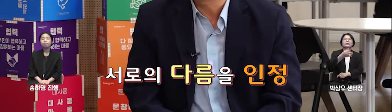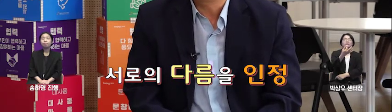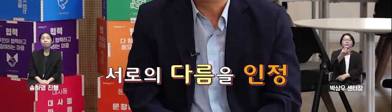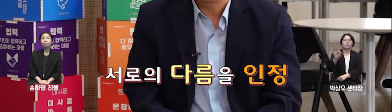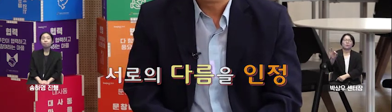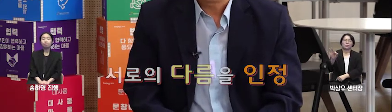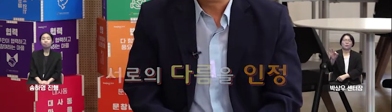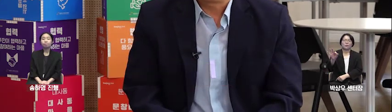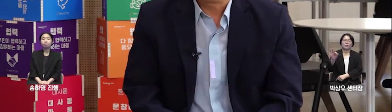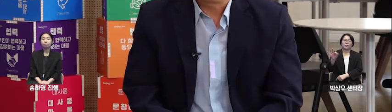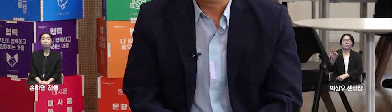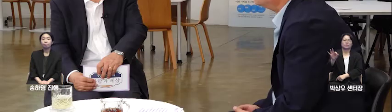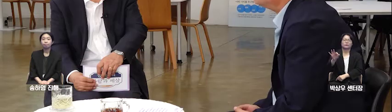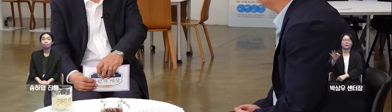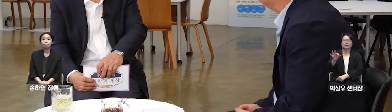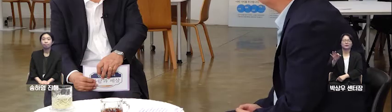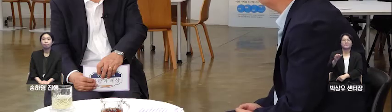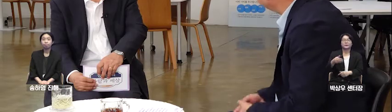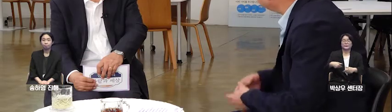보여지고 있고요.